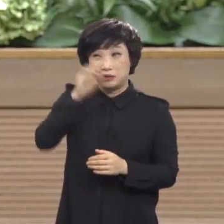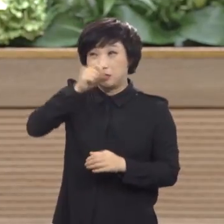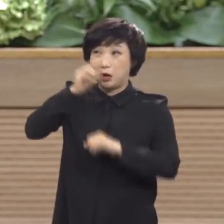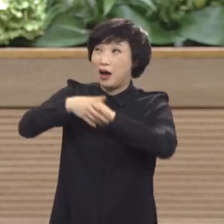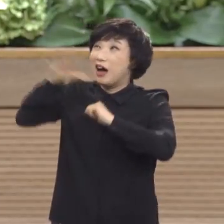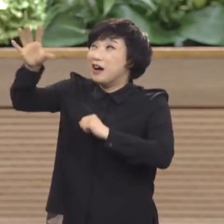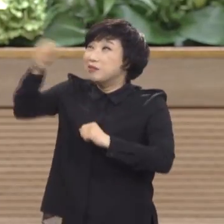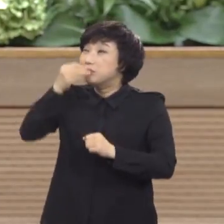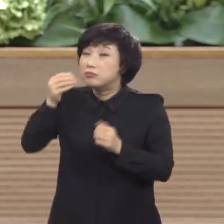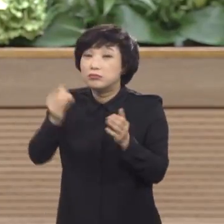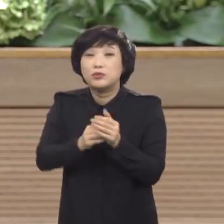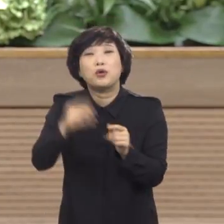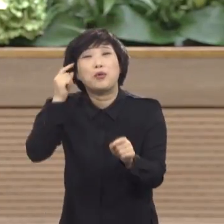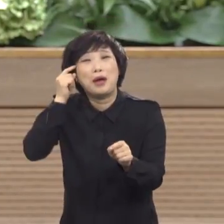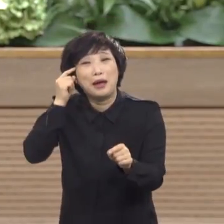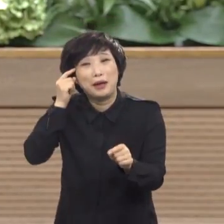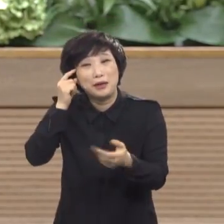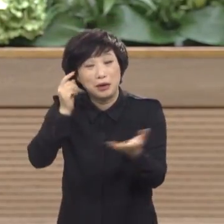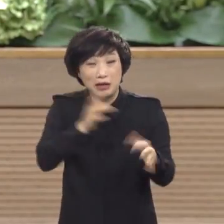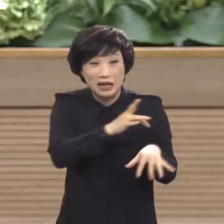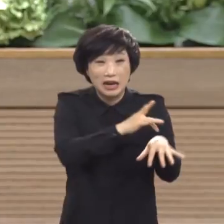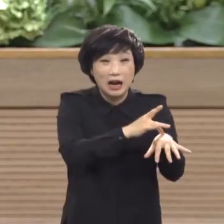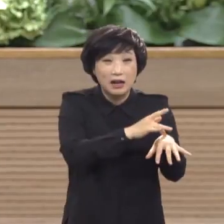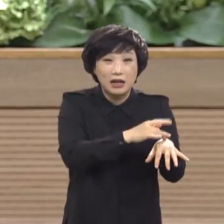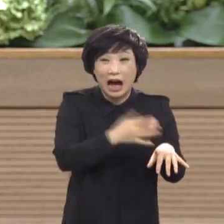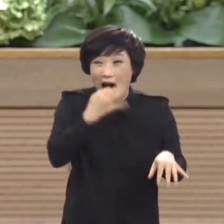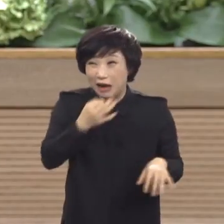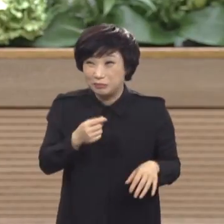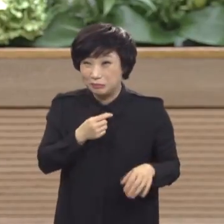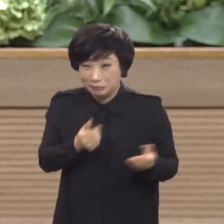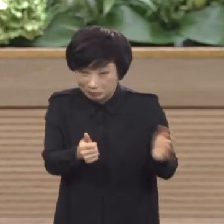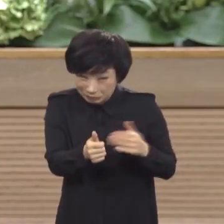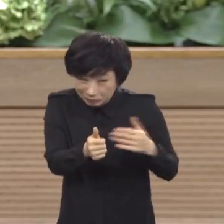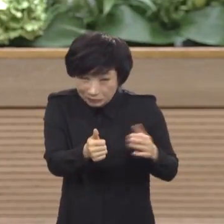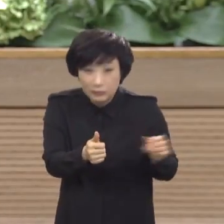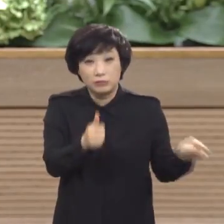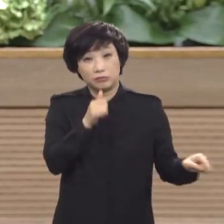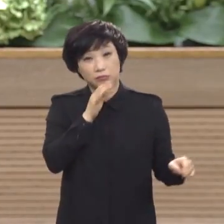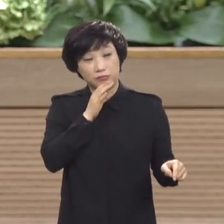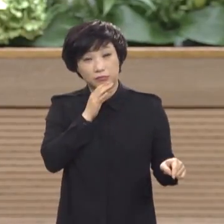선악과를 먹느냐? 욕심은 마귀가 부리게 한 것이다.